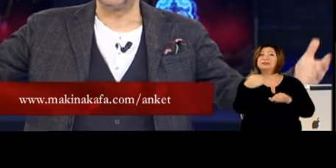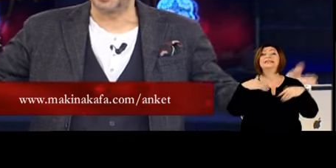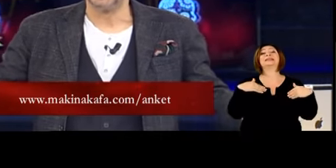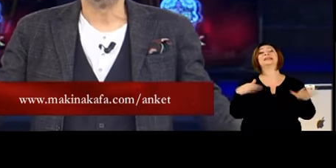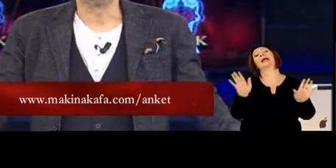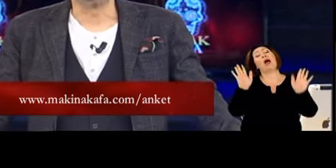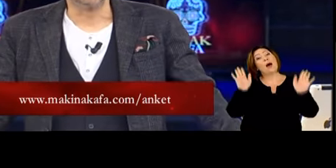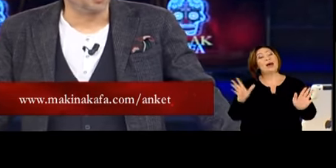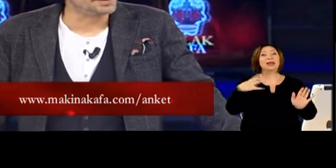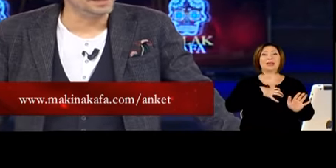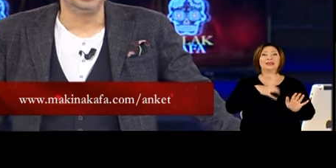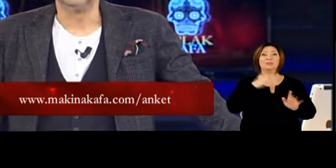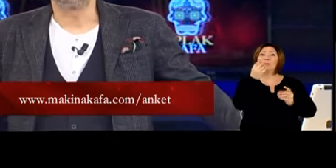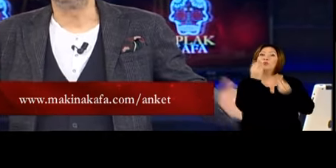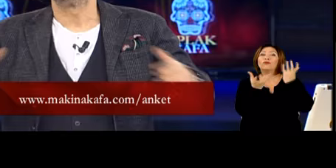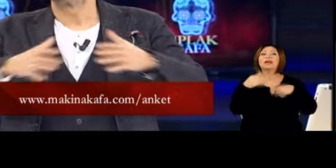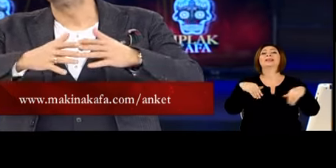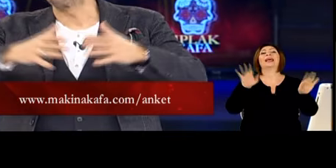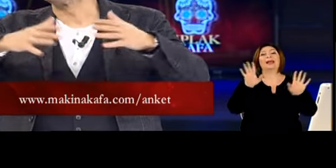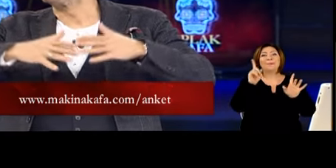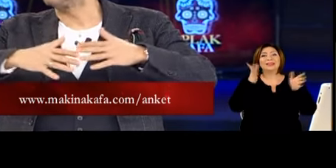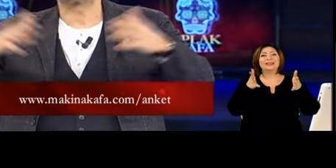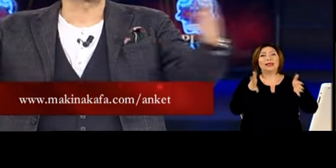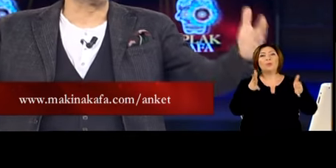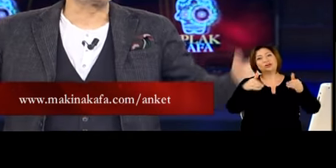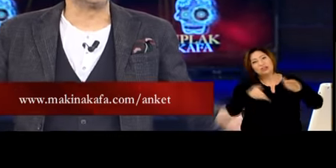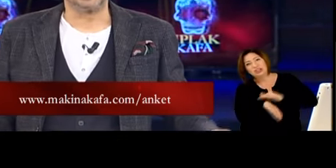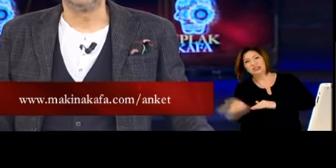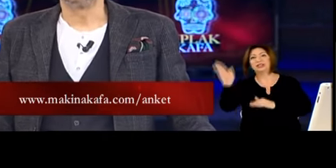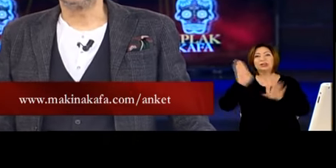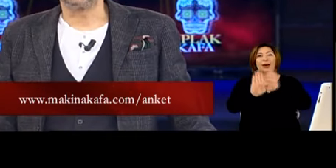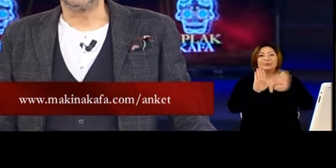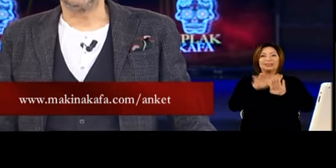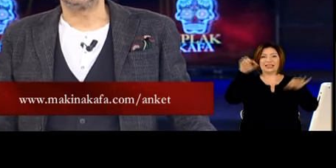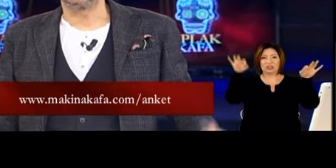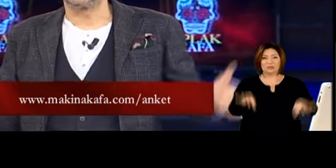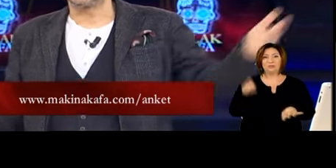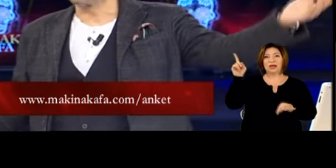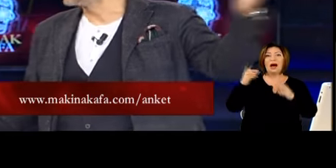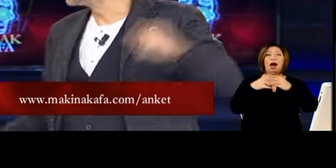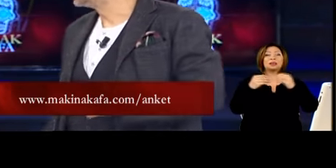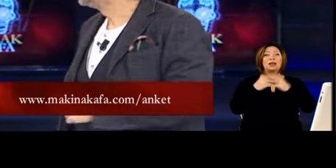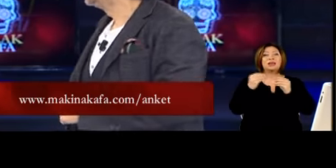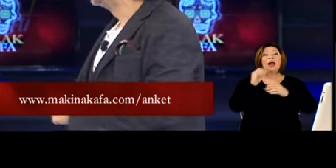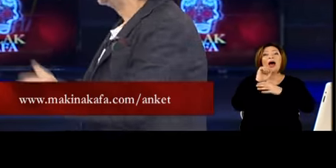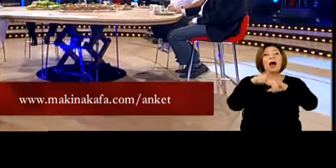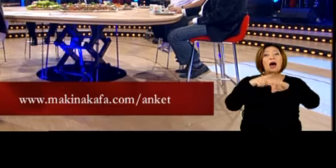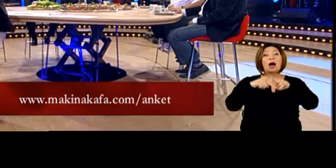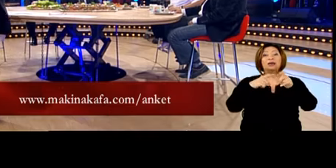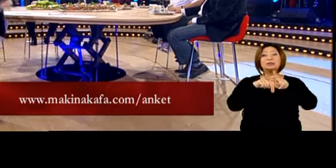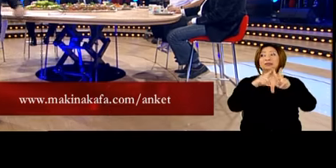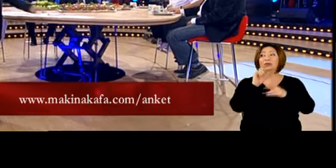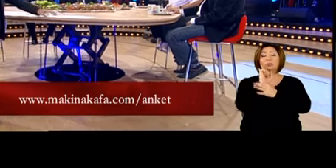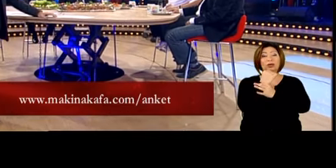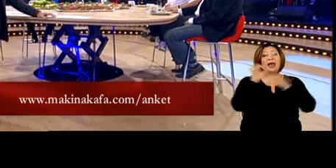Zaten kendisi bir mutfak değil. Bir depo çıkış kapısında şimdi Adana'dan Hasan ustamızın